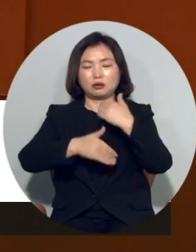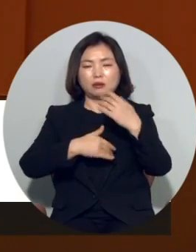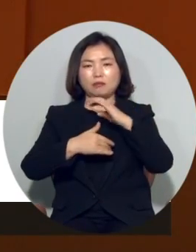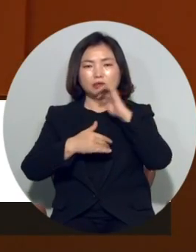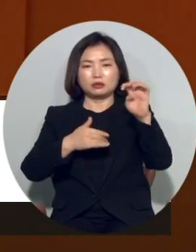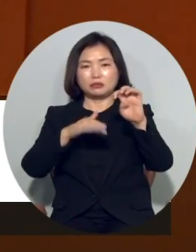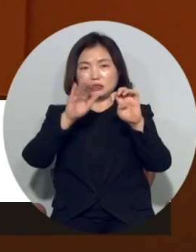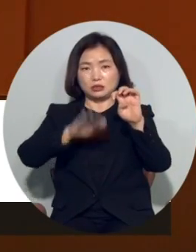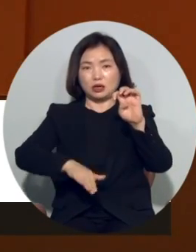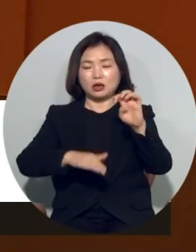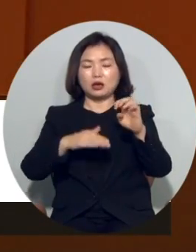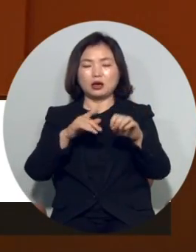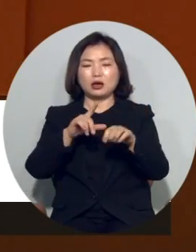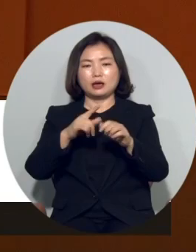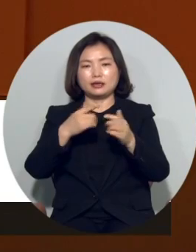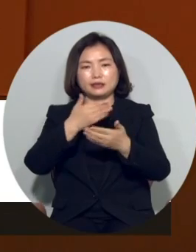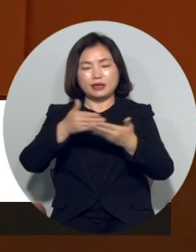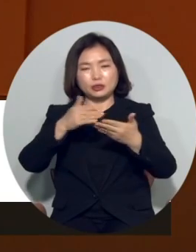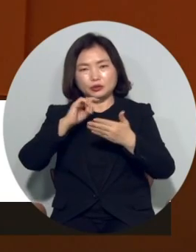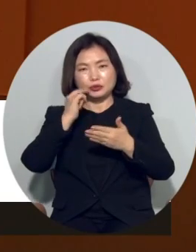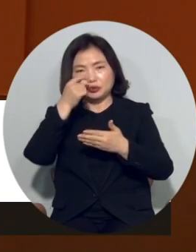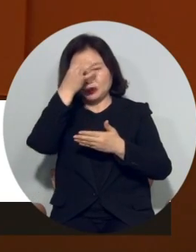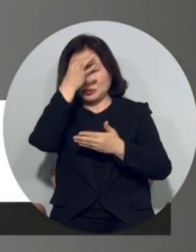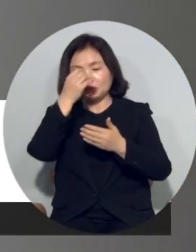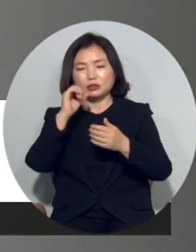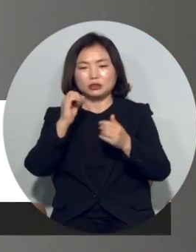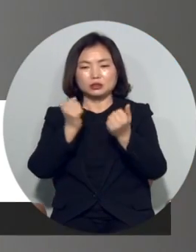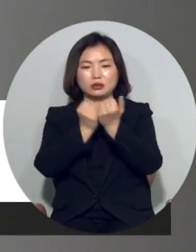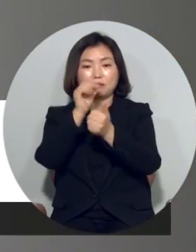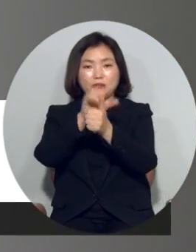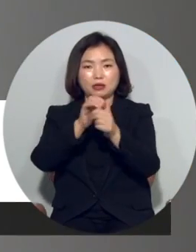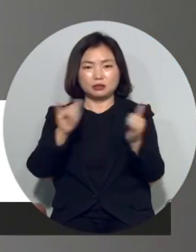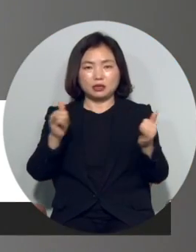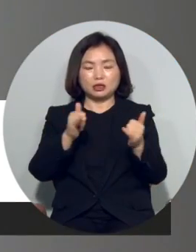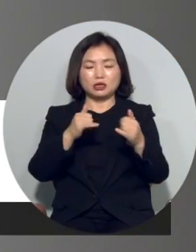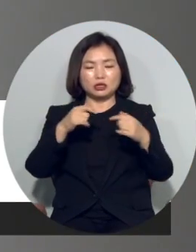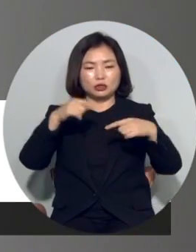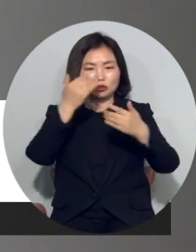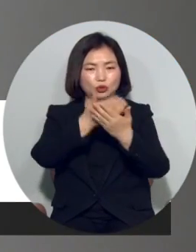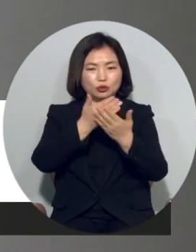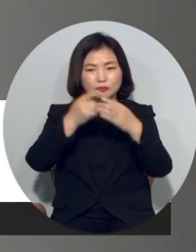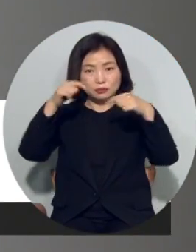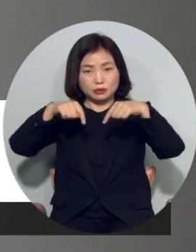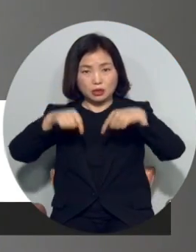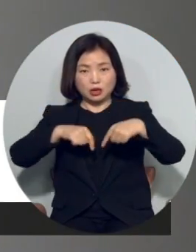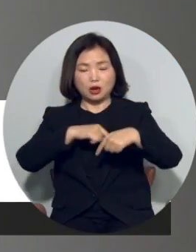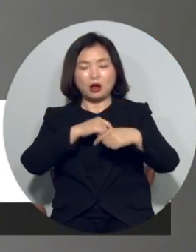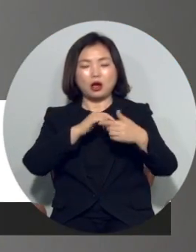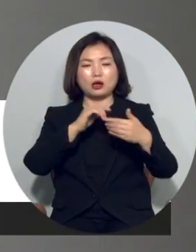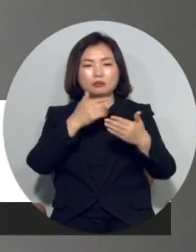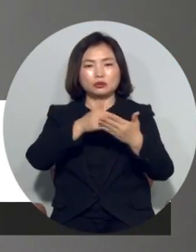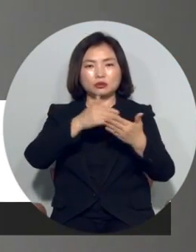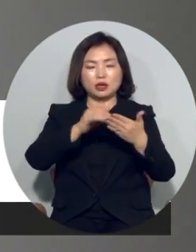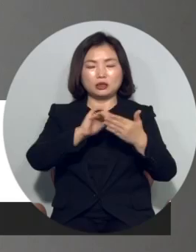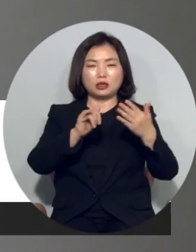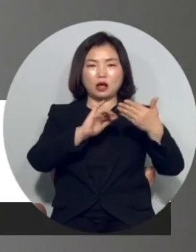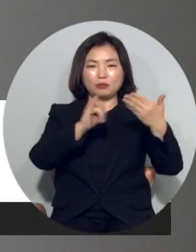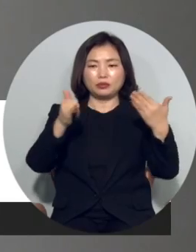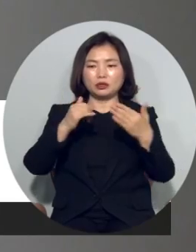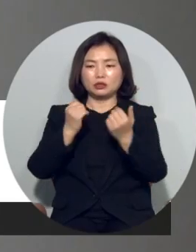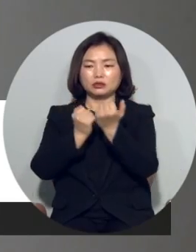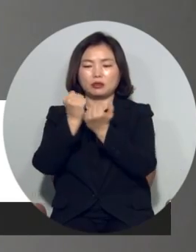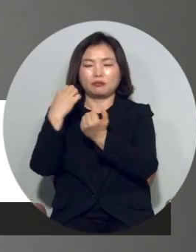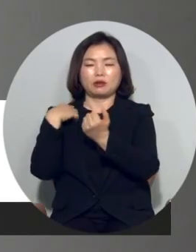40세 이하 시간 예술 작가와 큐레이터 를 대상으로 서류와 인터뷰 심사를 통해 미술작가 9명 큐레이터 한명을